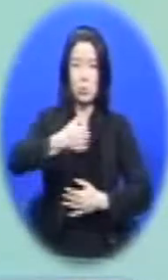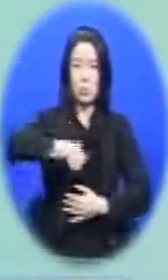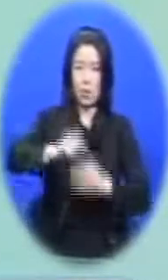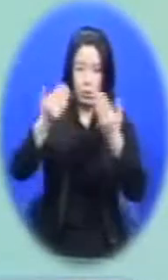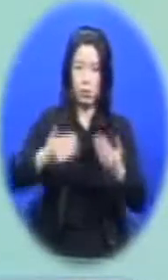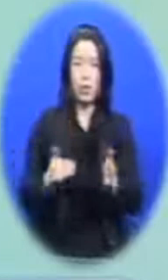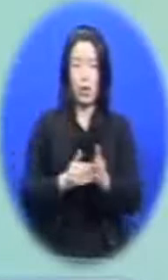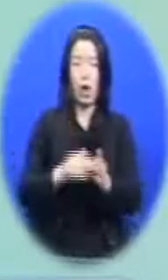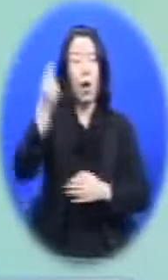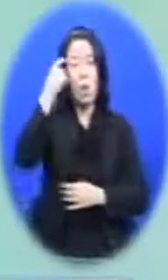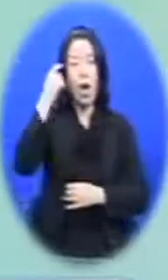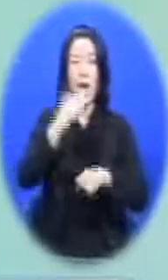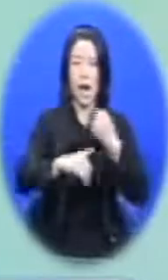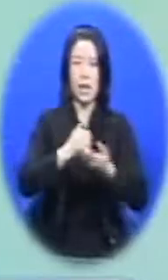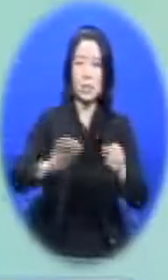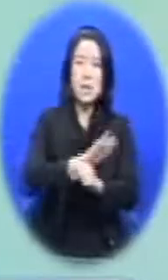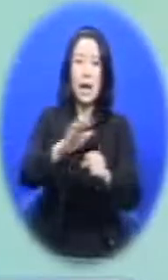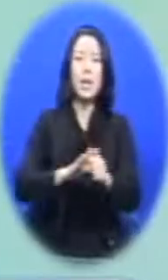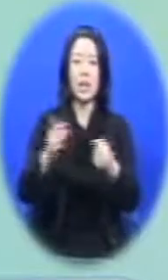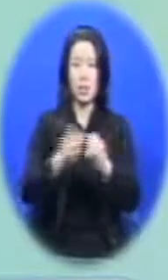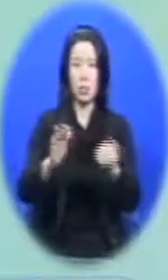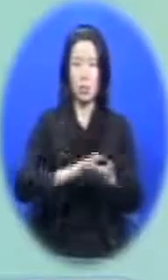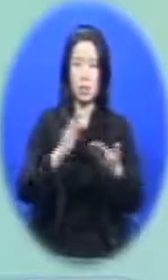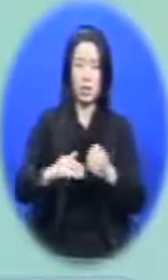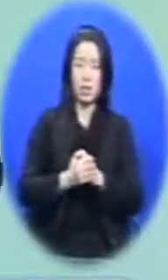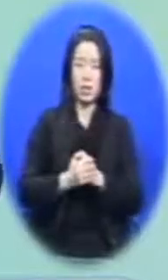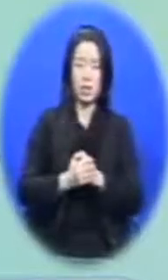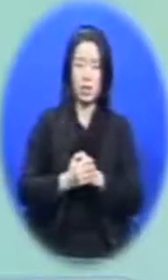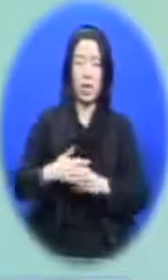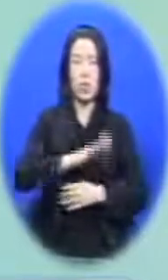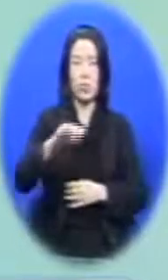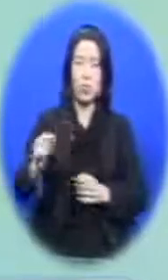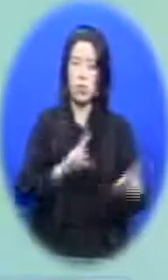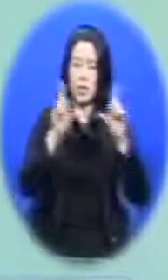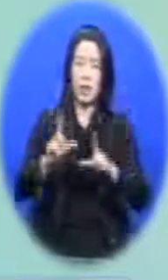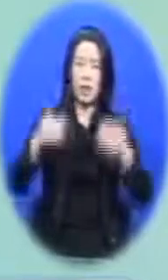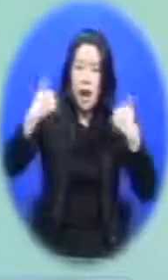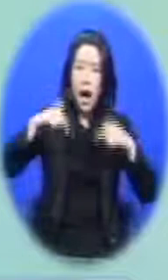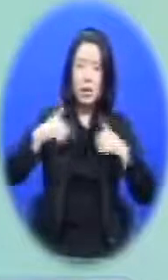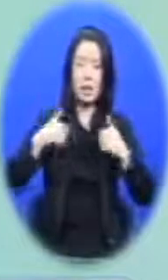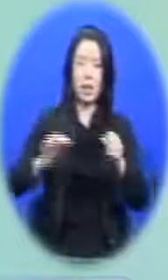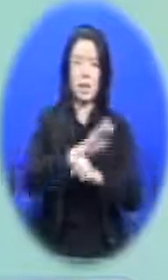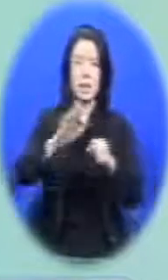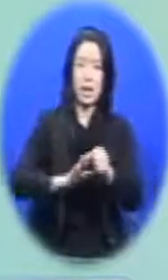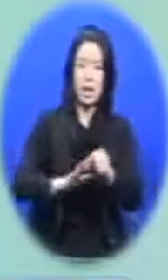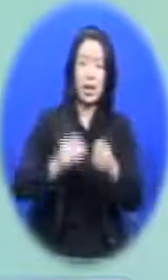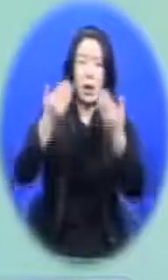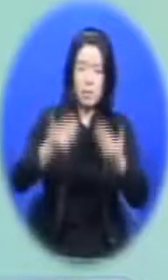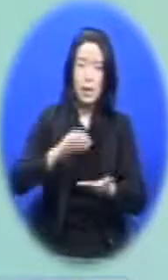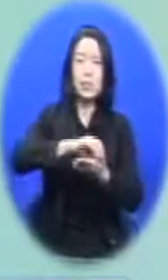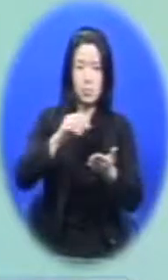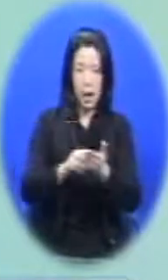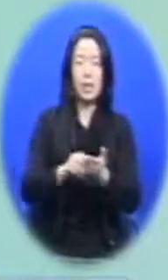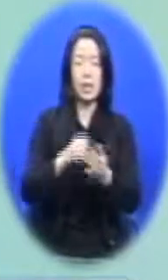왜? 하나님이 사랑이시니까. 그런데 우리는 살기를 늘 사랑받을만 하니까 사랑하고